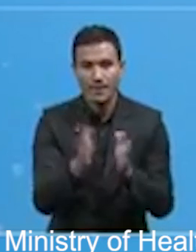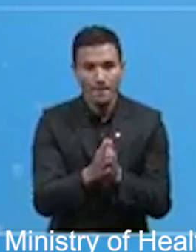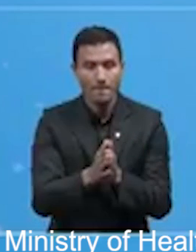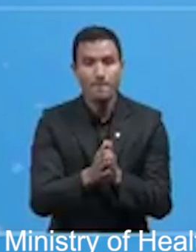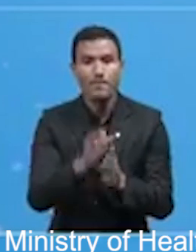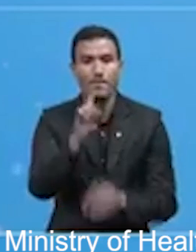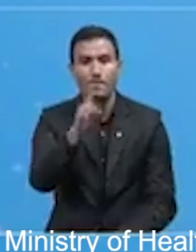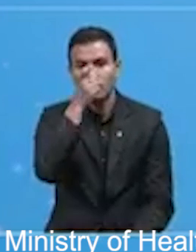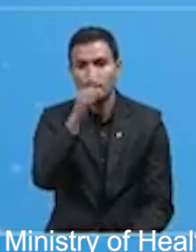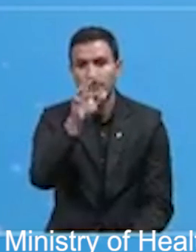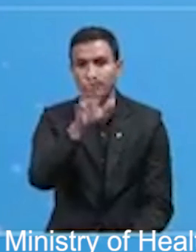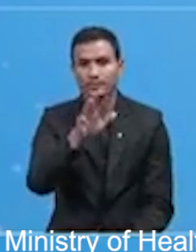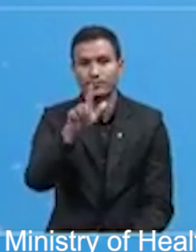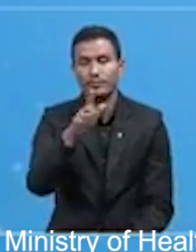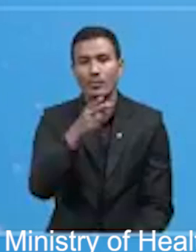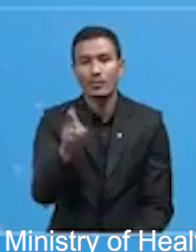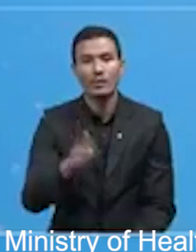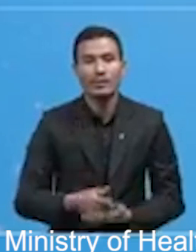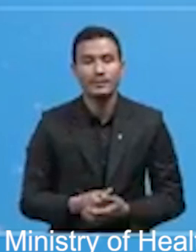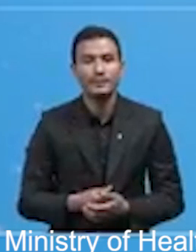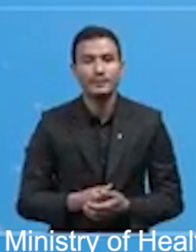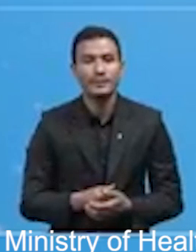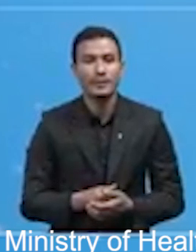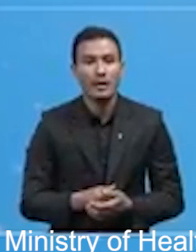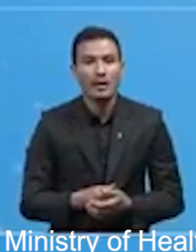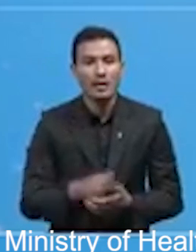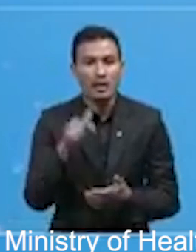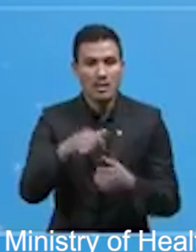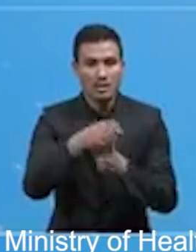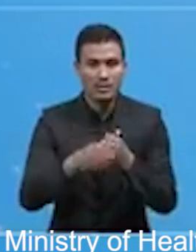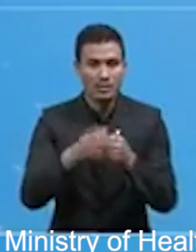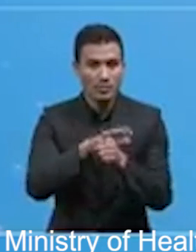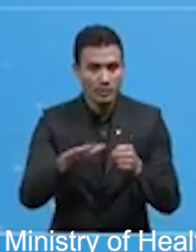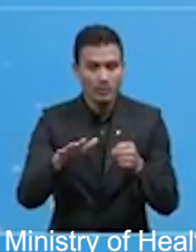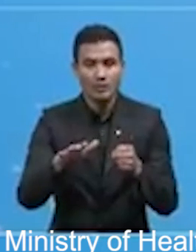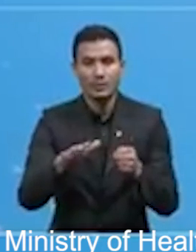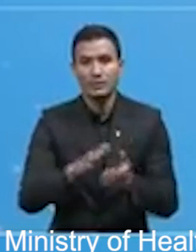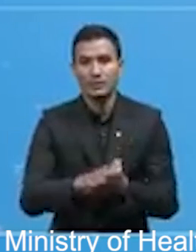जम्मा 197 संक्रमण पुष्टि भएको छ। आज देशभरिमा